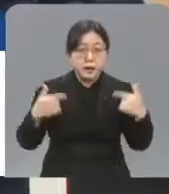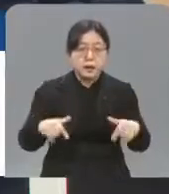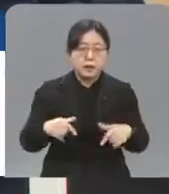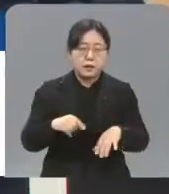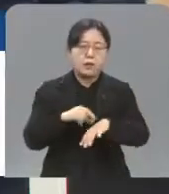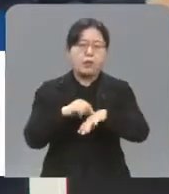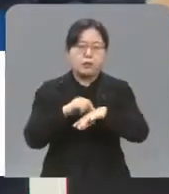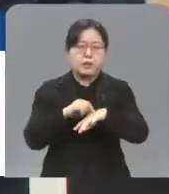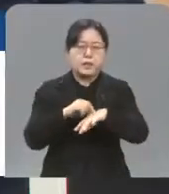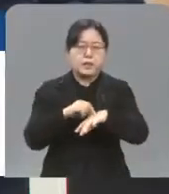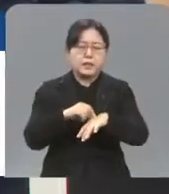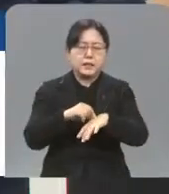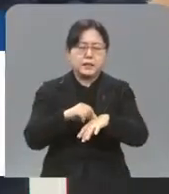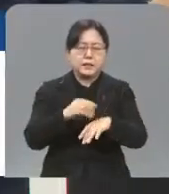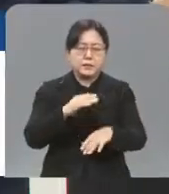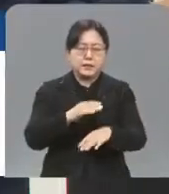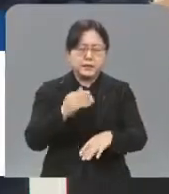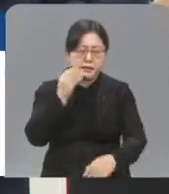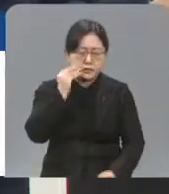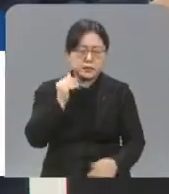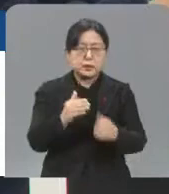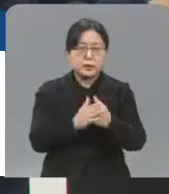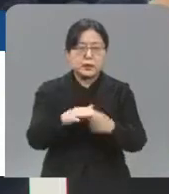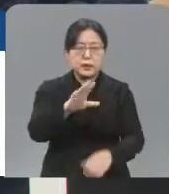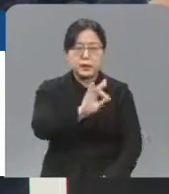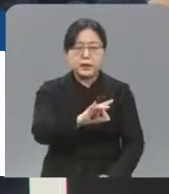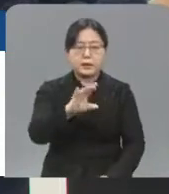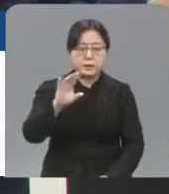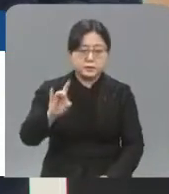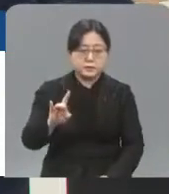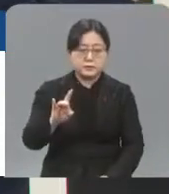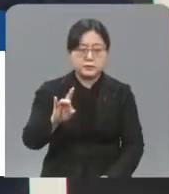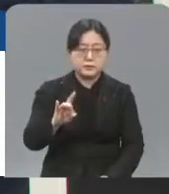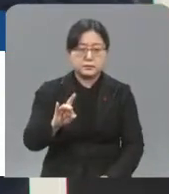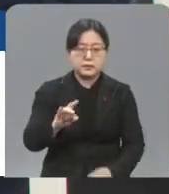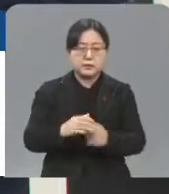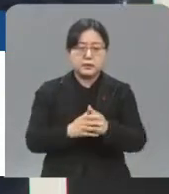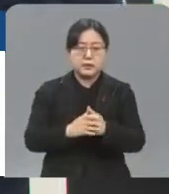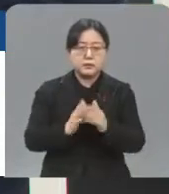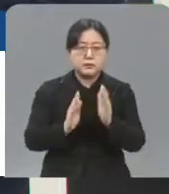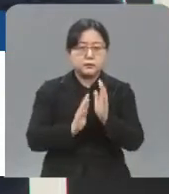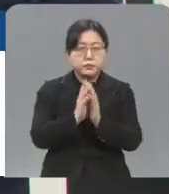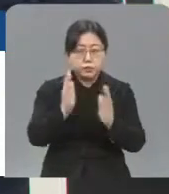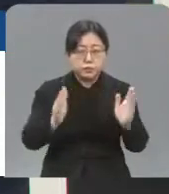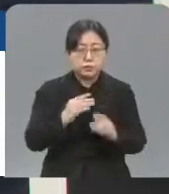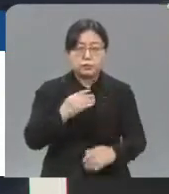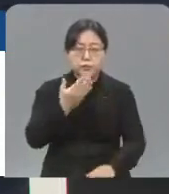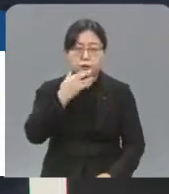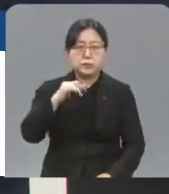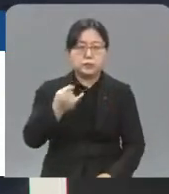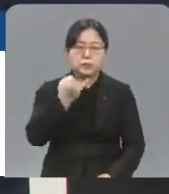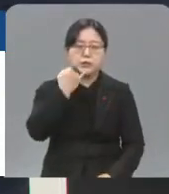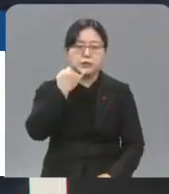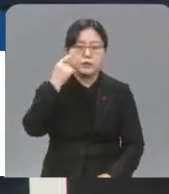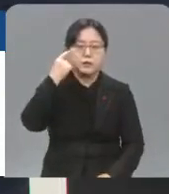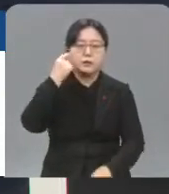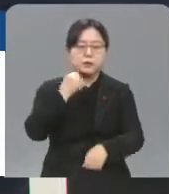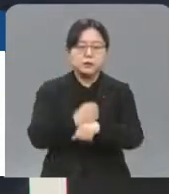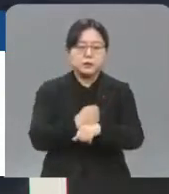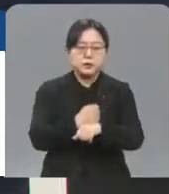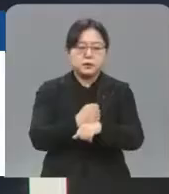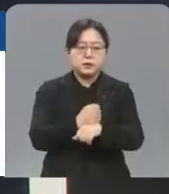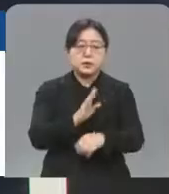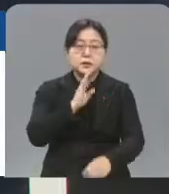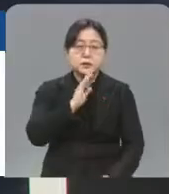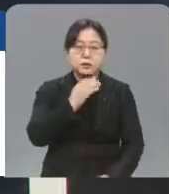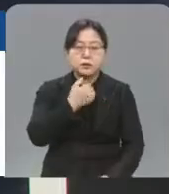육류에 좀 익숙해져 있는 식단이다 보니까 가끔씩 이렇게 채식 위주로 된 식단을 먹어도 한 번씩은 너무 괜찮다는 생각이 들고요.